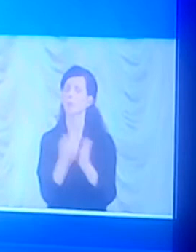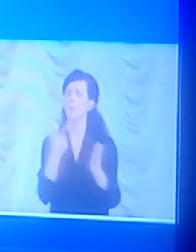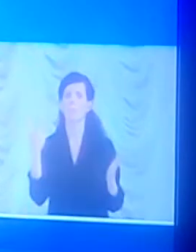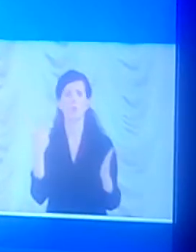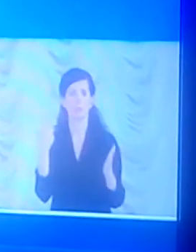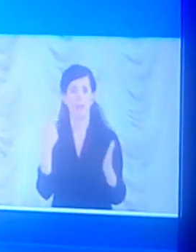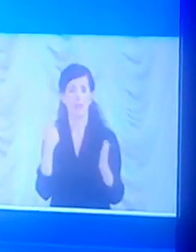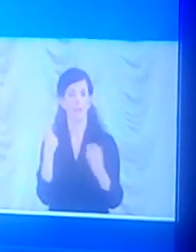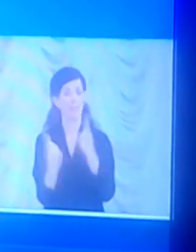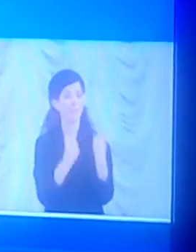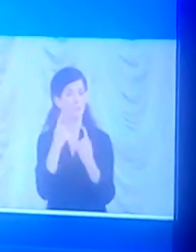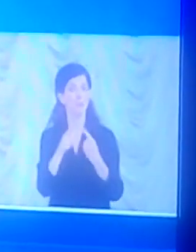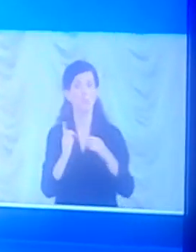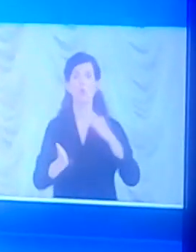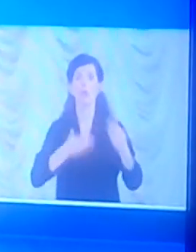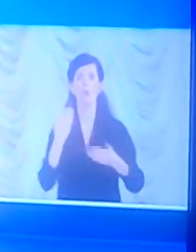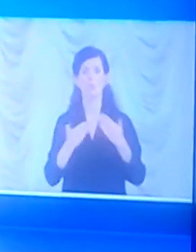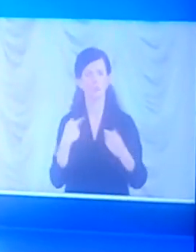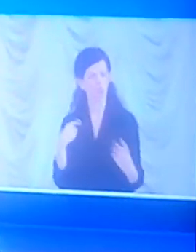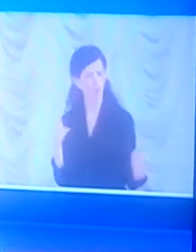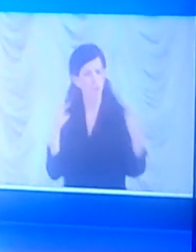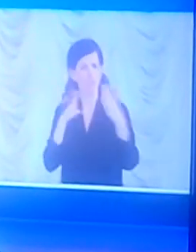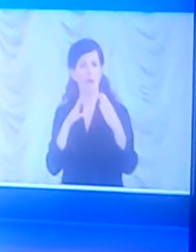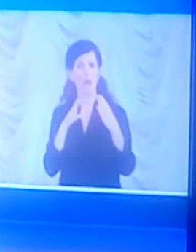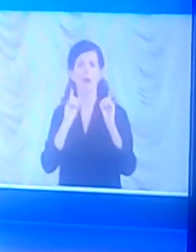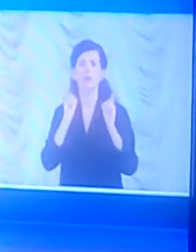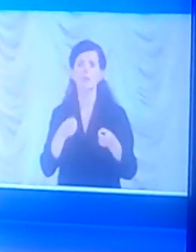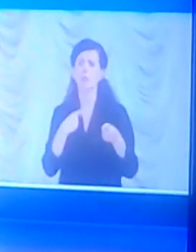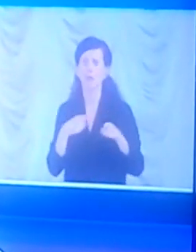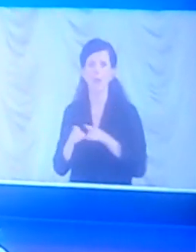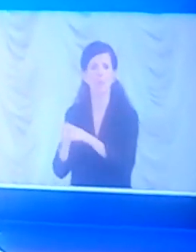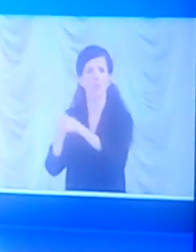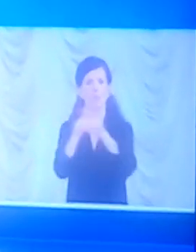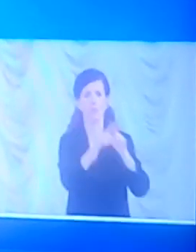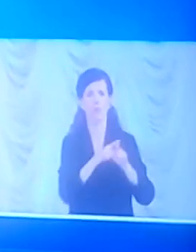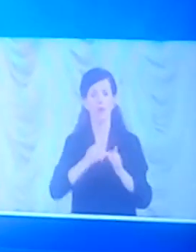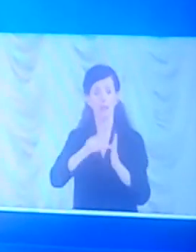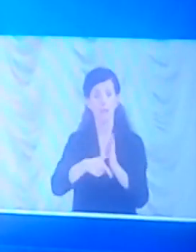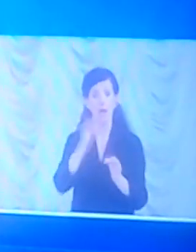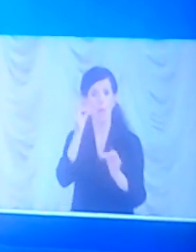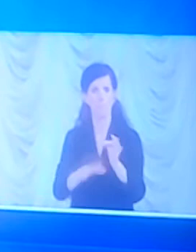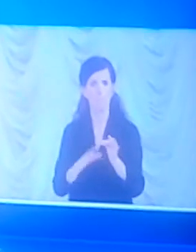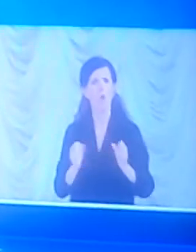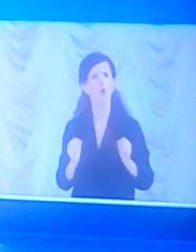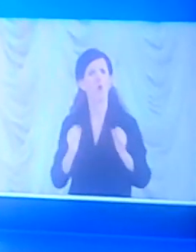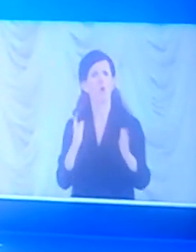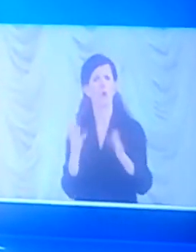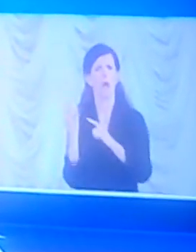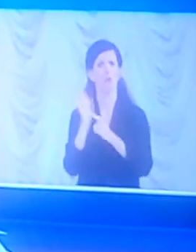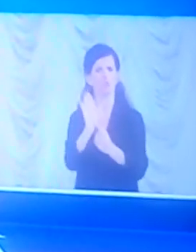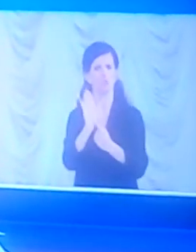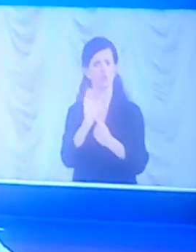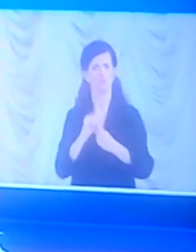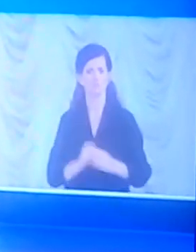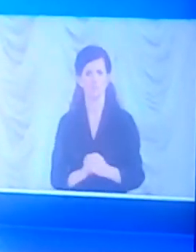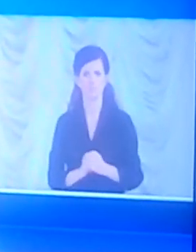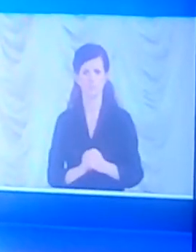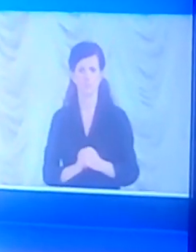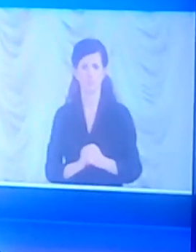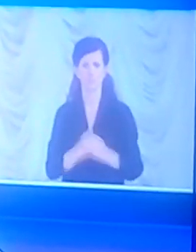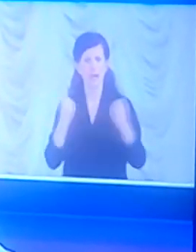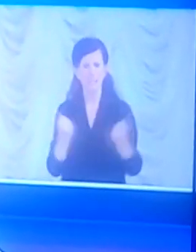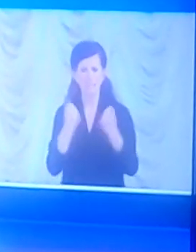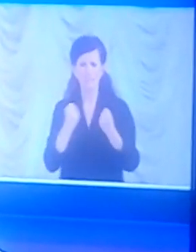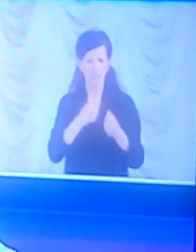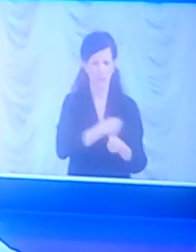a questa emergenza deve essere comune, rapida e deve essere coraggiosa. Il ventaglio delle varie iniziative, che